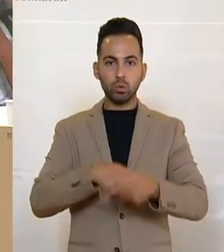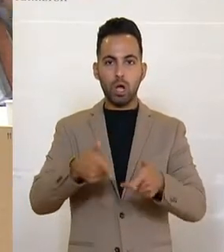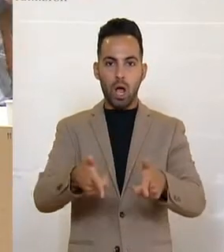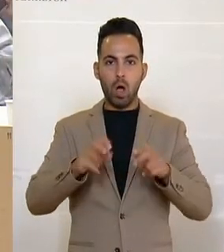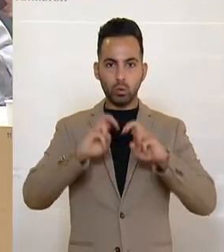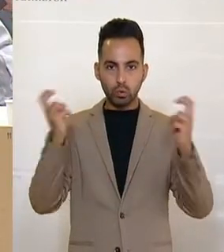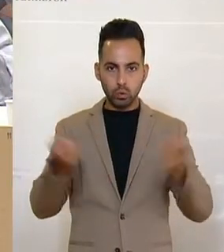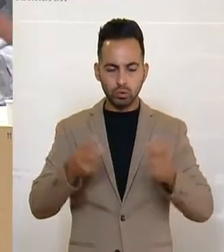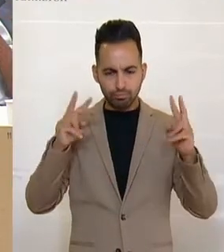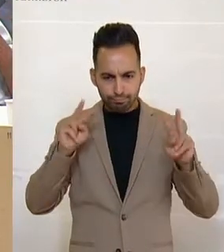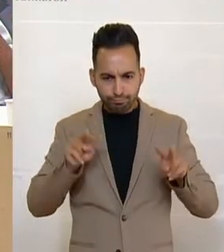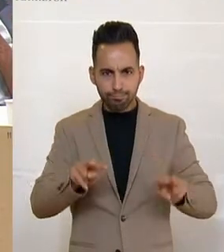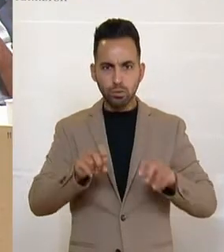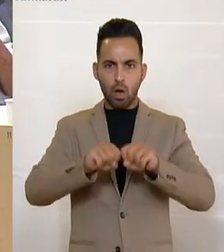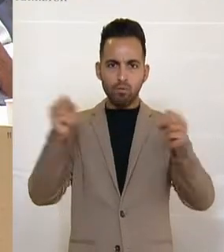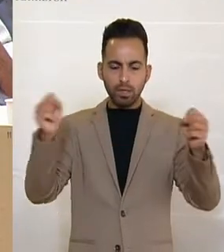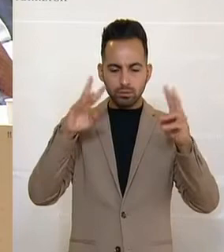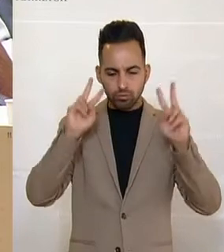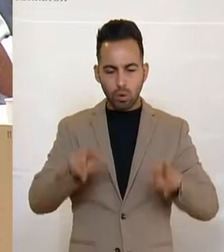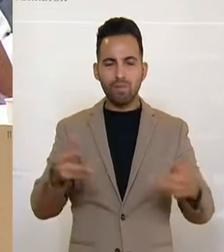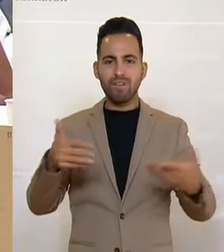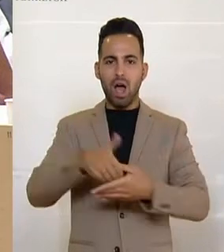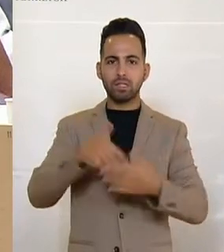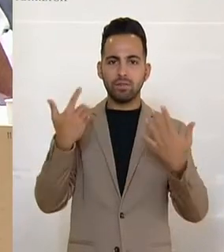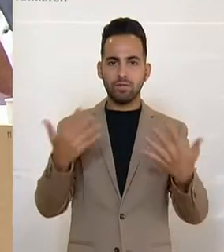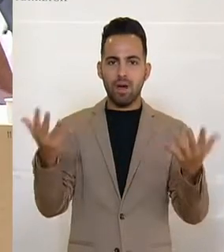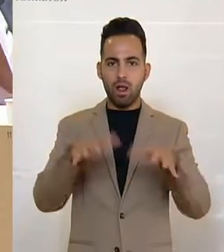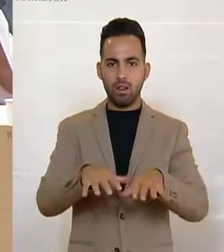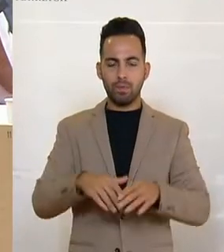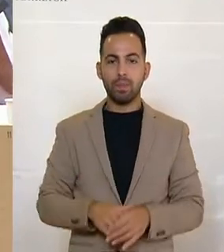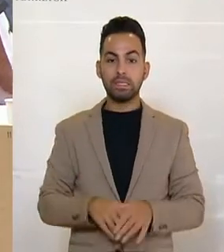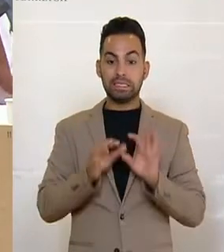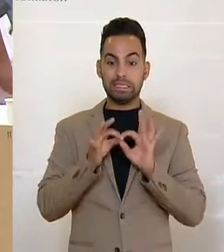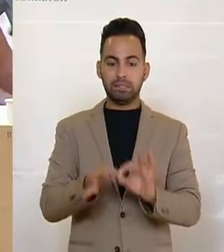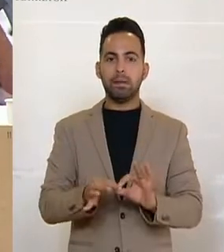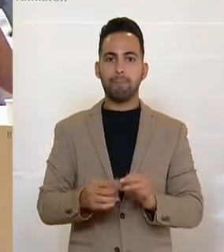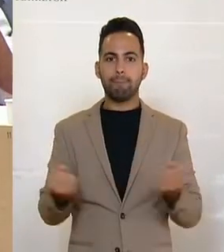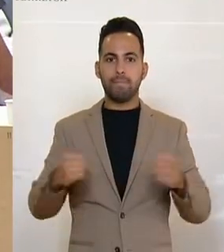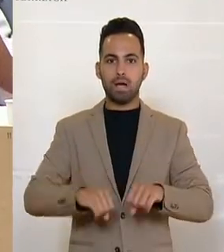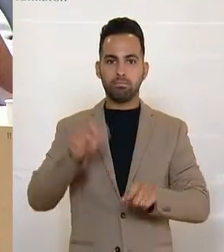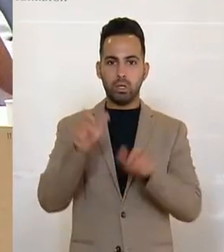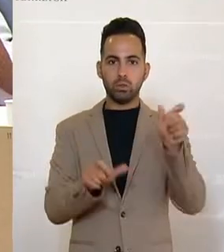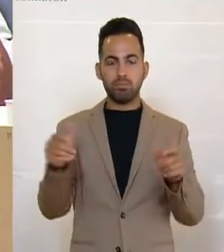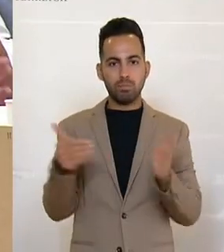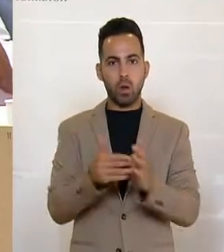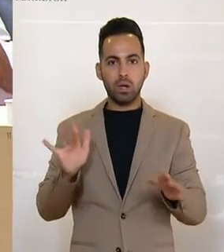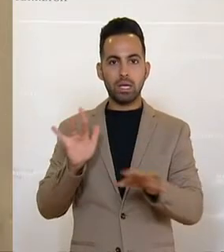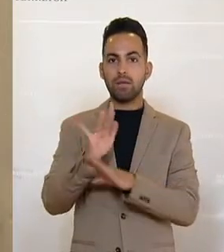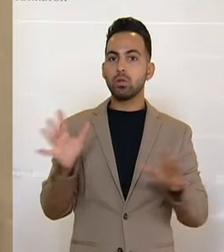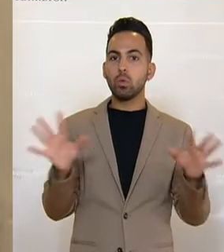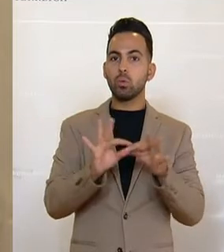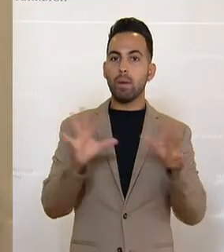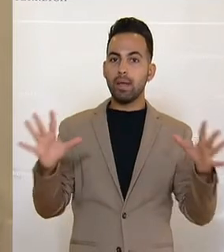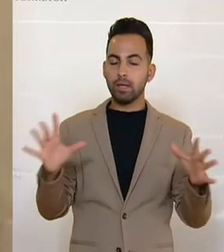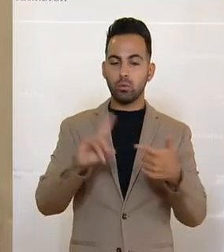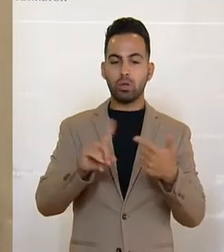und aufgebrochen werden. Es braucht hier gerade gegen die Mächtigen in den Ermittlungen Unabhängigkeit und